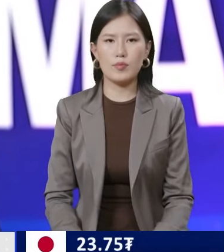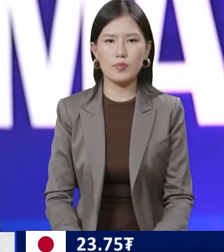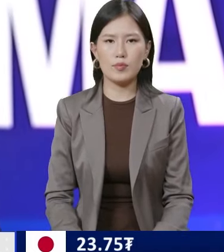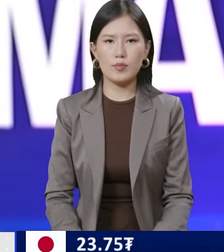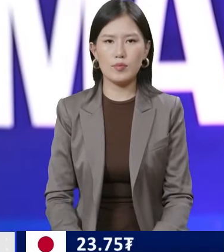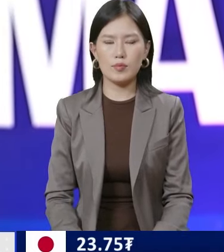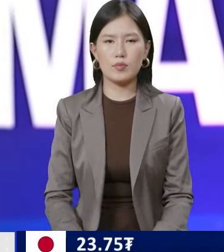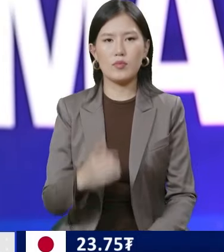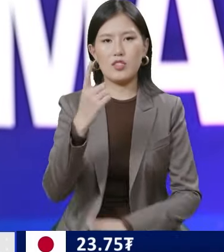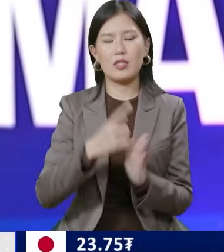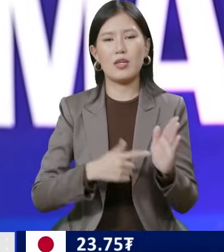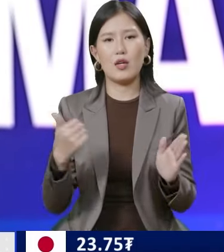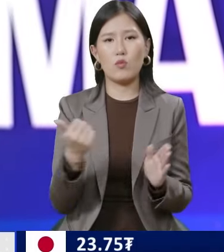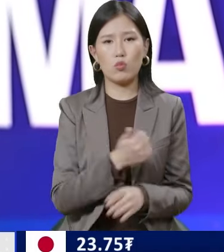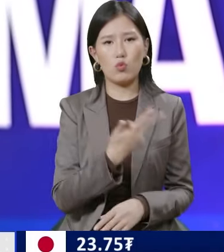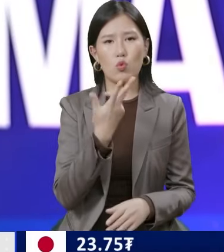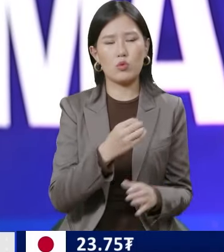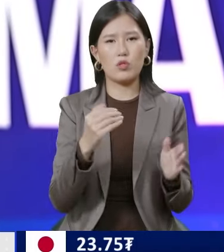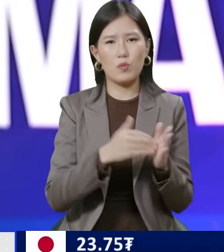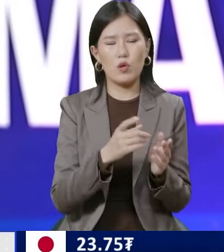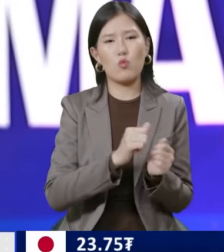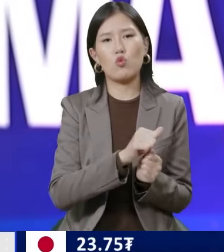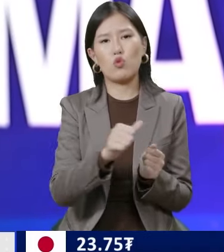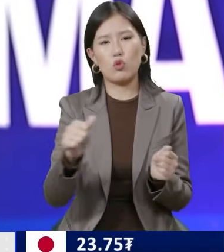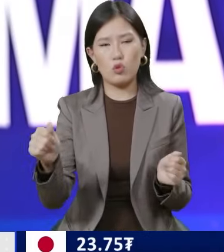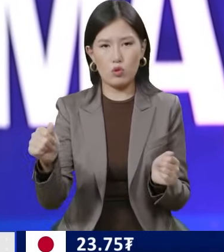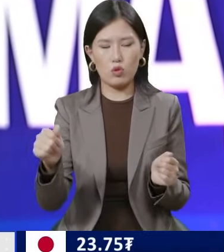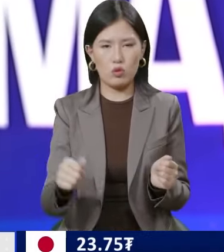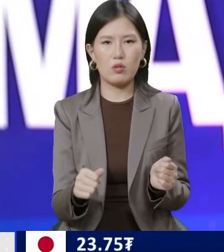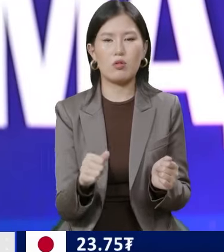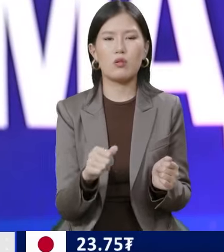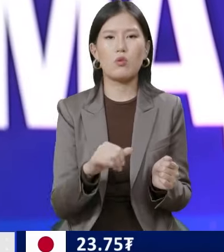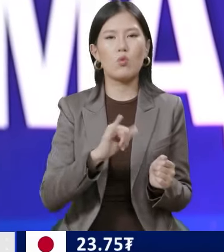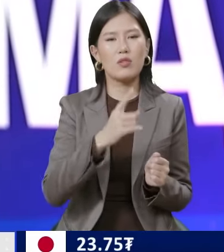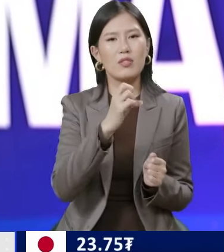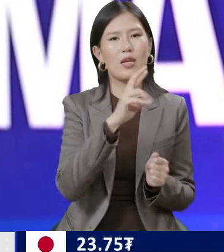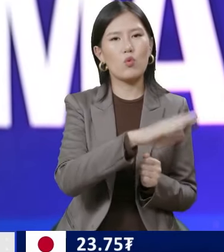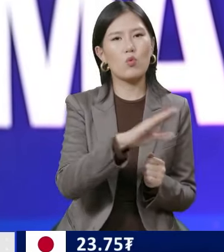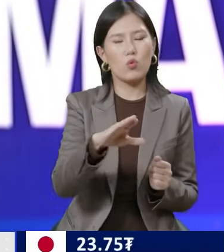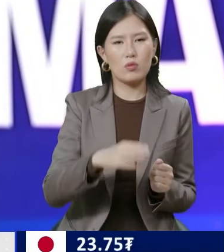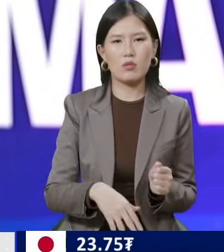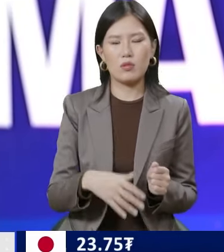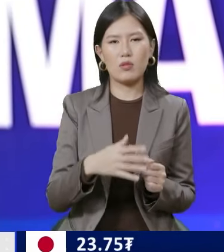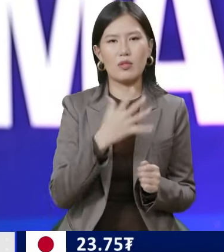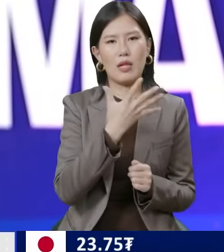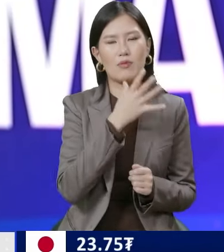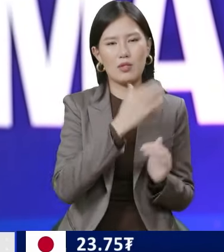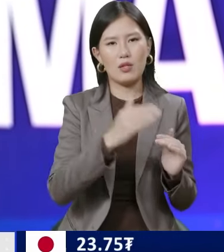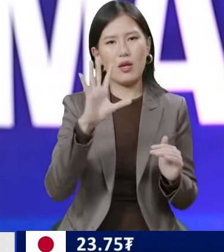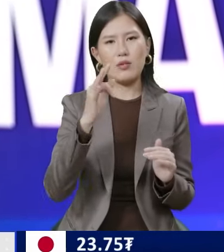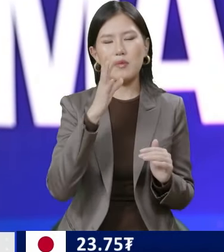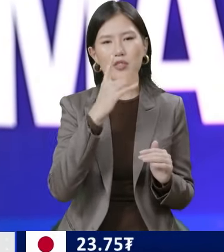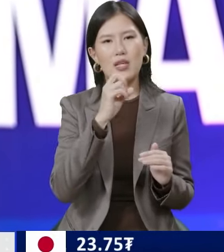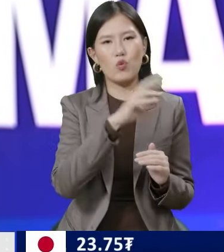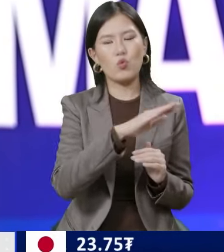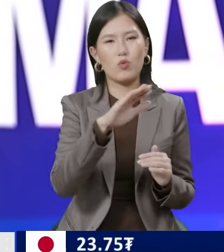Тэгэхээр сар болон 30 мянган төгрөг. За ингээд энэ хүүхдүүд нэг сая орчим хүүхэд 5-аас 18 насны нэг сая орчим хүүхэд гэхлээр